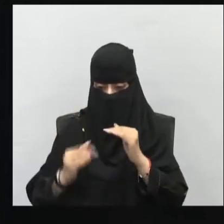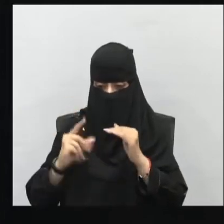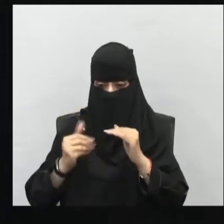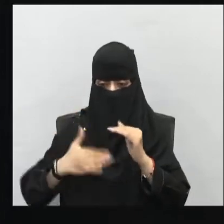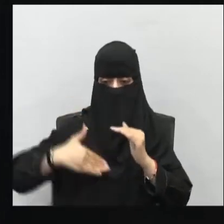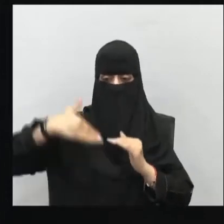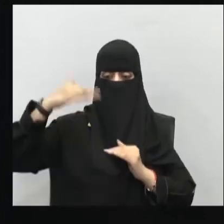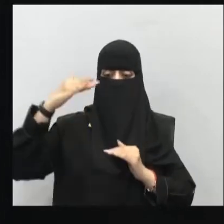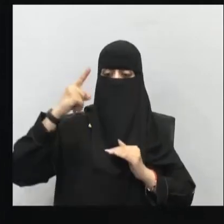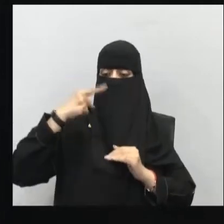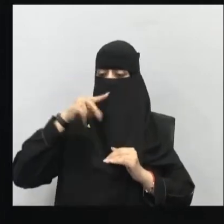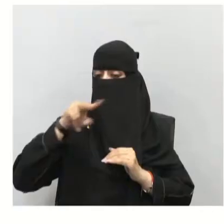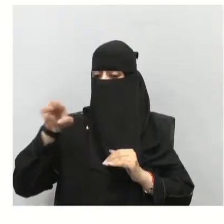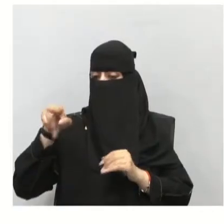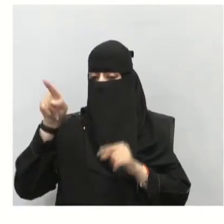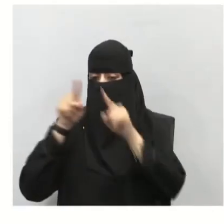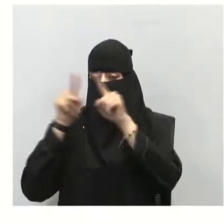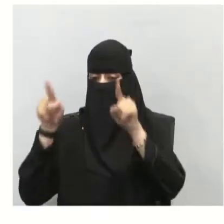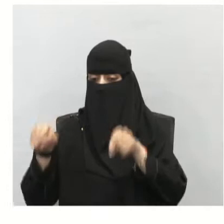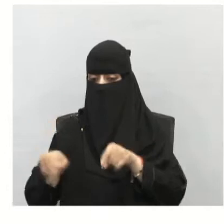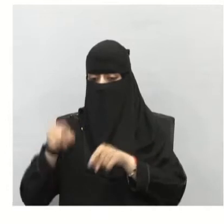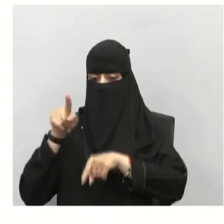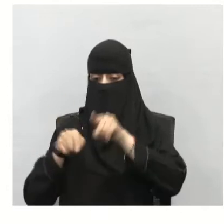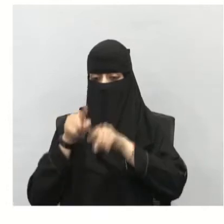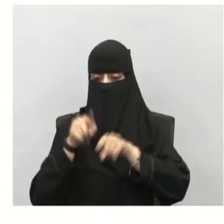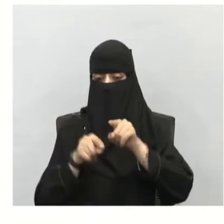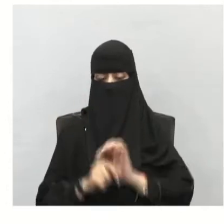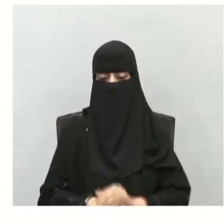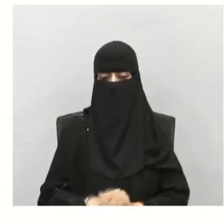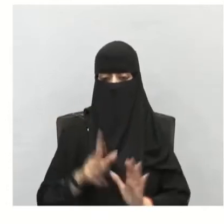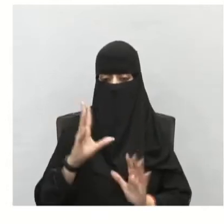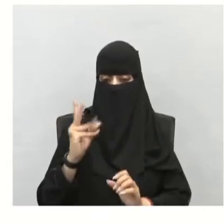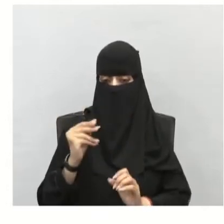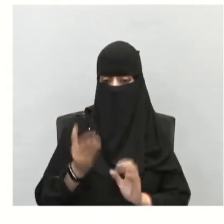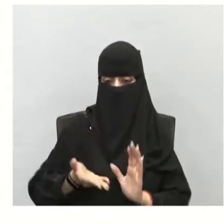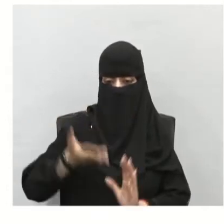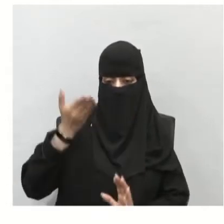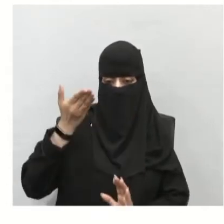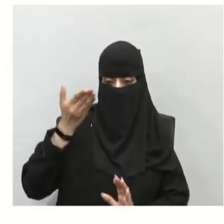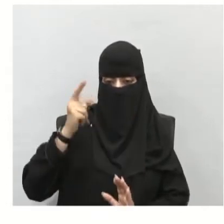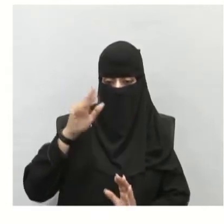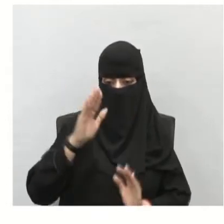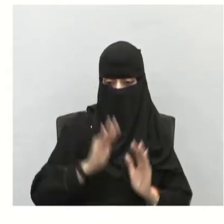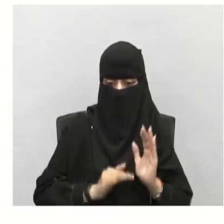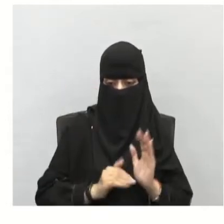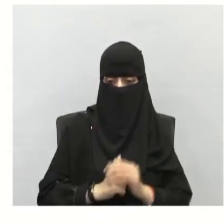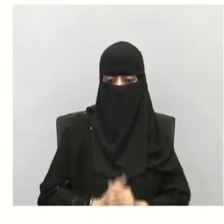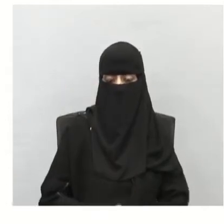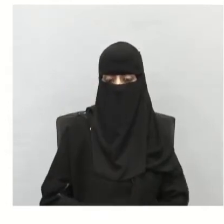لاحظوا معي الرسم البياني، لاحظوا معي طبعا هنا أكبر أقل عدد وأكبر